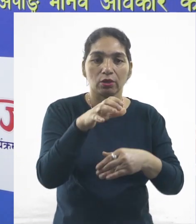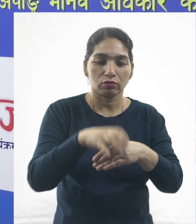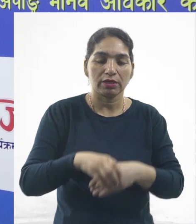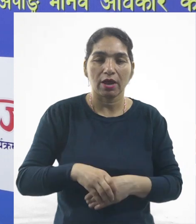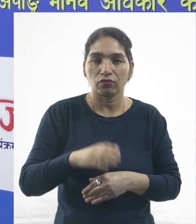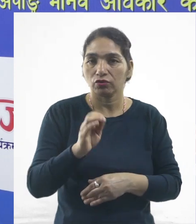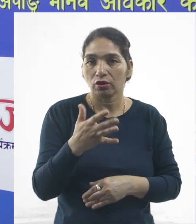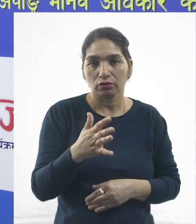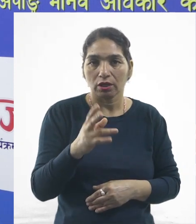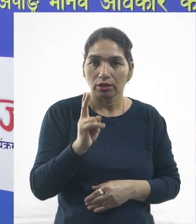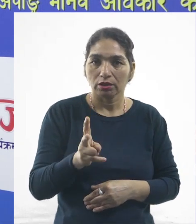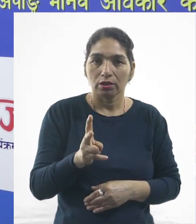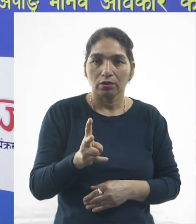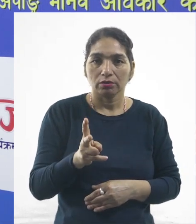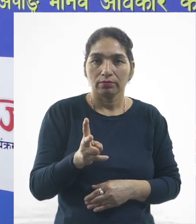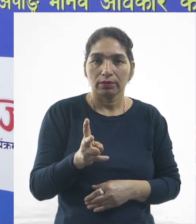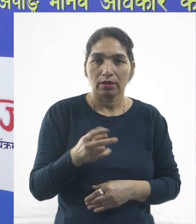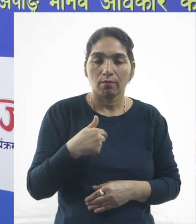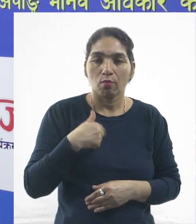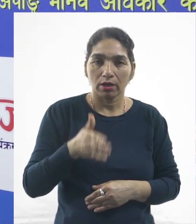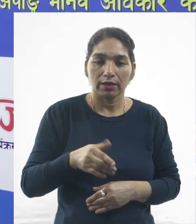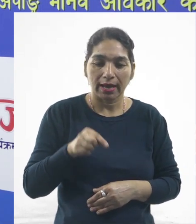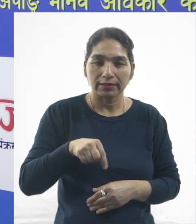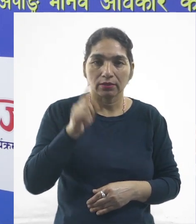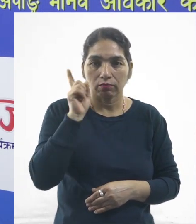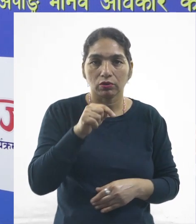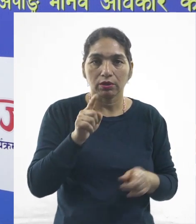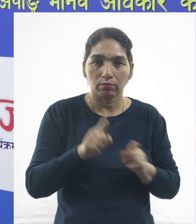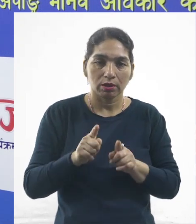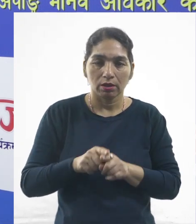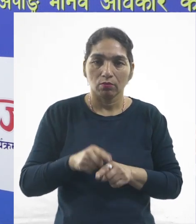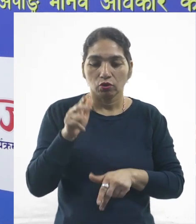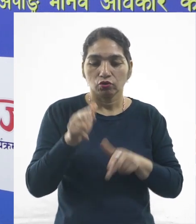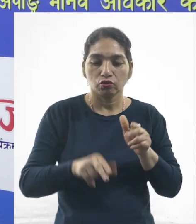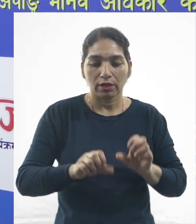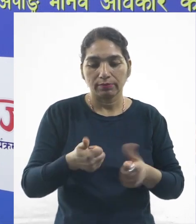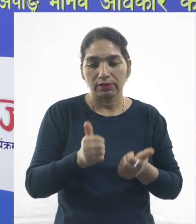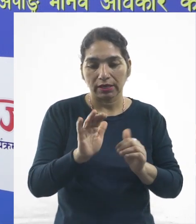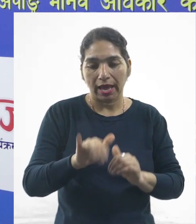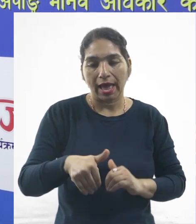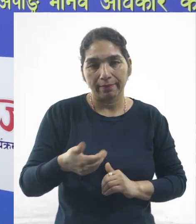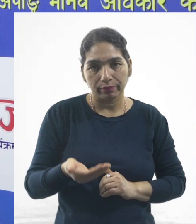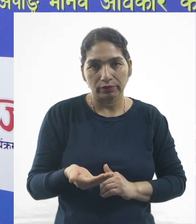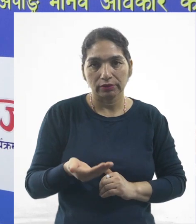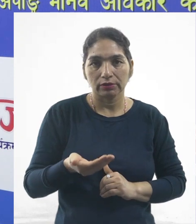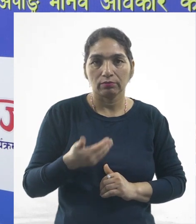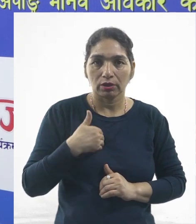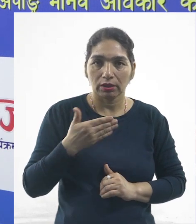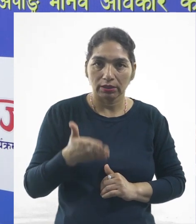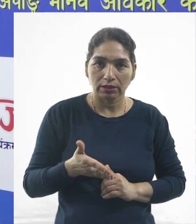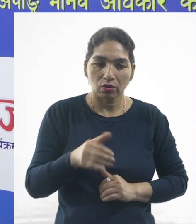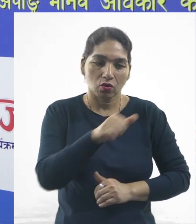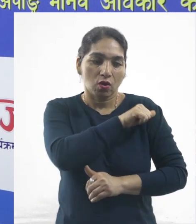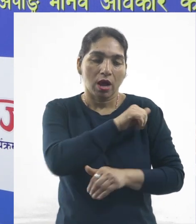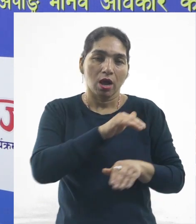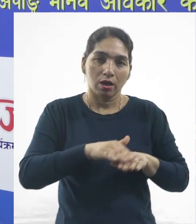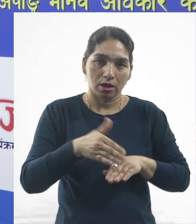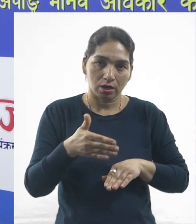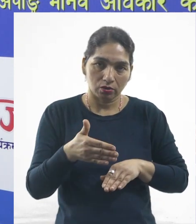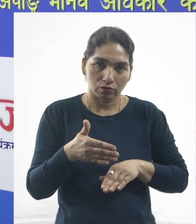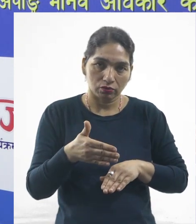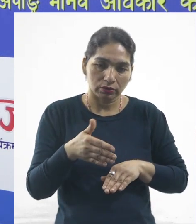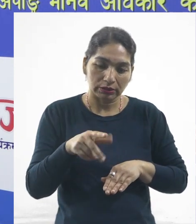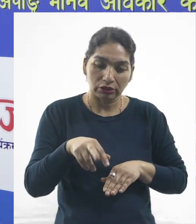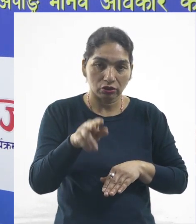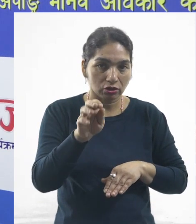नसक्दाखेरि मैले आज भोलि पनि जुन म निर्वाचित भएर आइसकेपछि मैले के गरेको छु भने उहाँहरूलाई यति उहाँहरू हिँड्नै